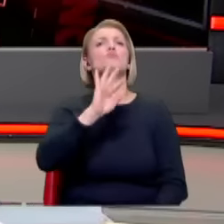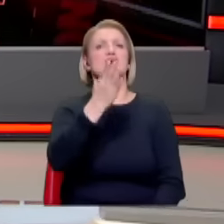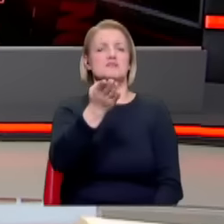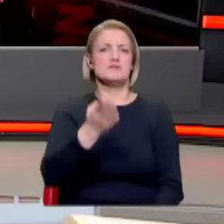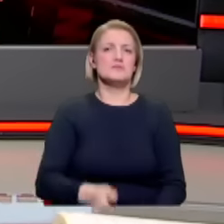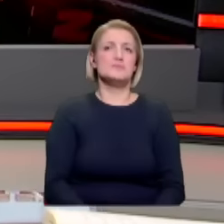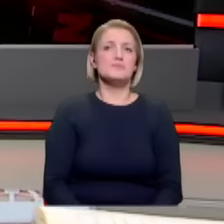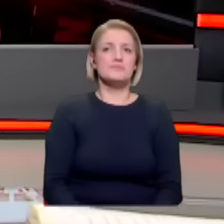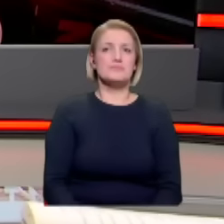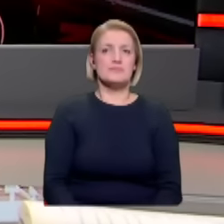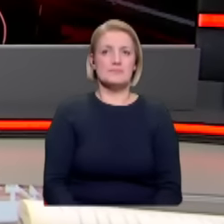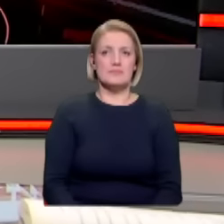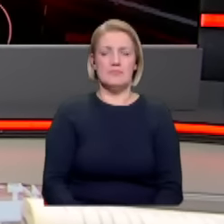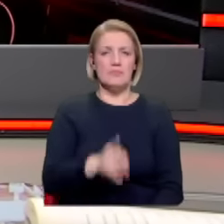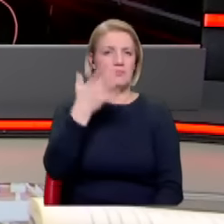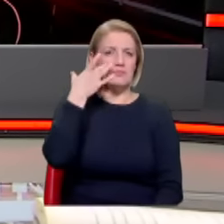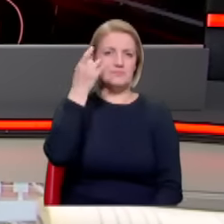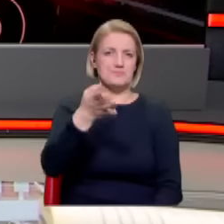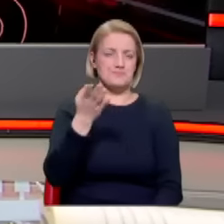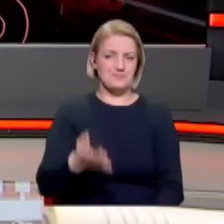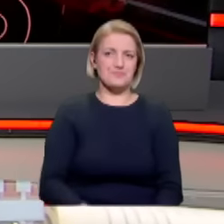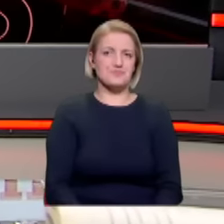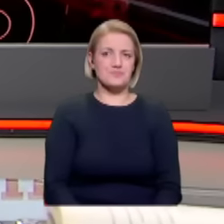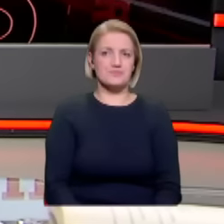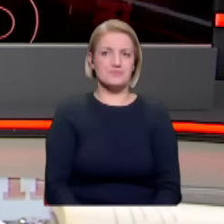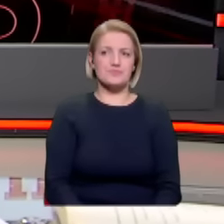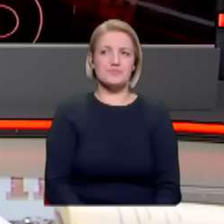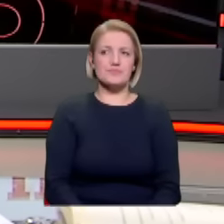yani. O belli.